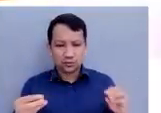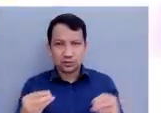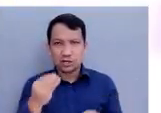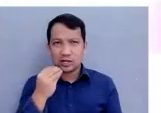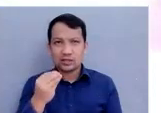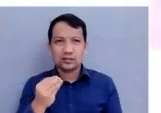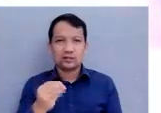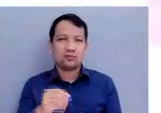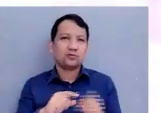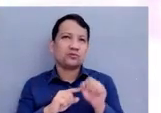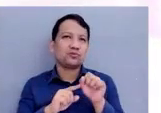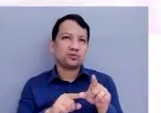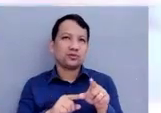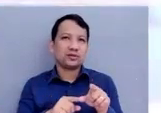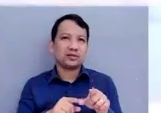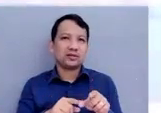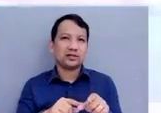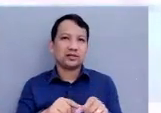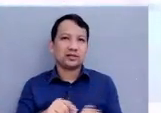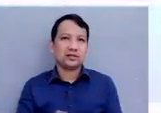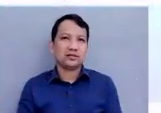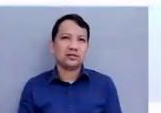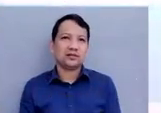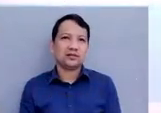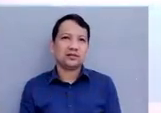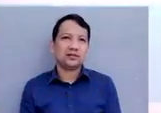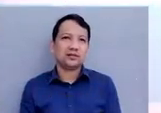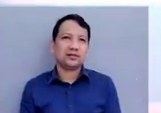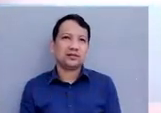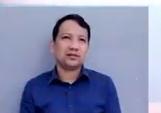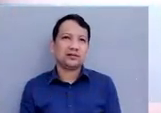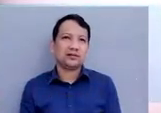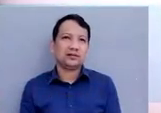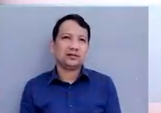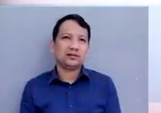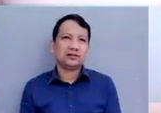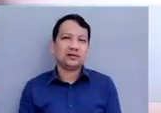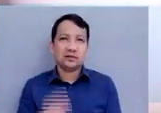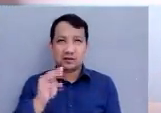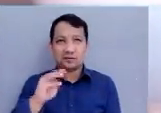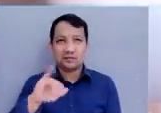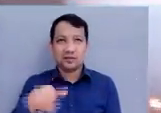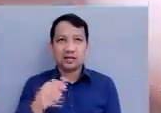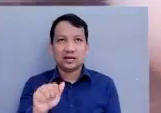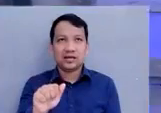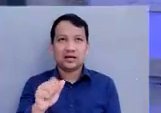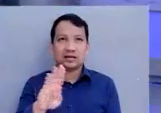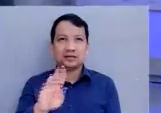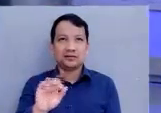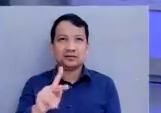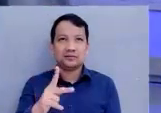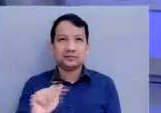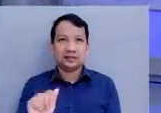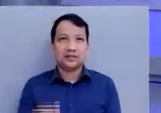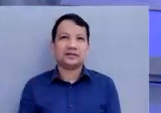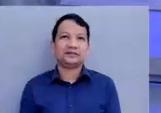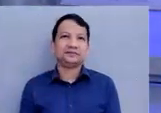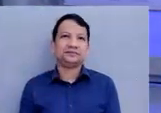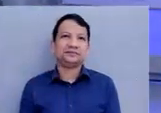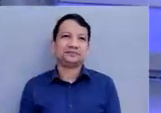classic classic CL o ngo pala nakalimutan ko sabihin yung maaha Blanca ay ito Hindi may Dessert Kagat